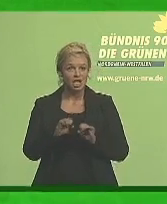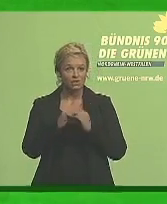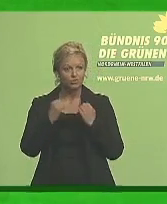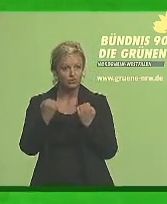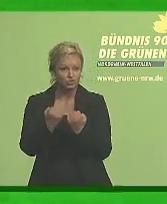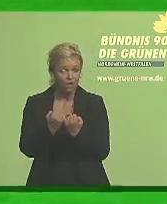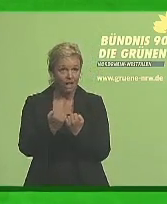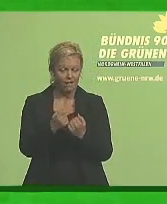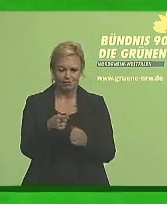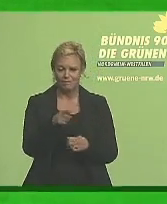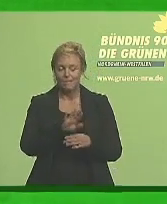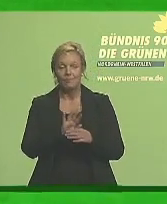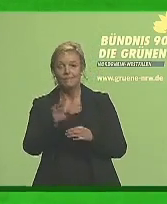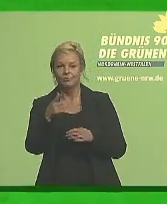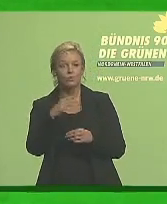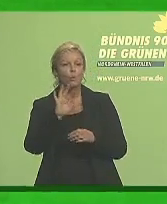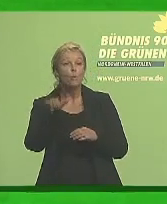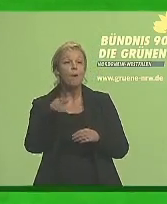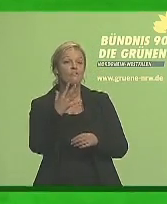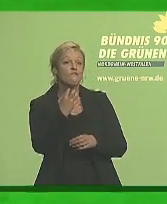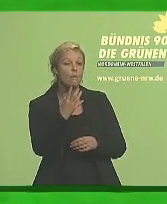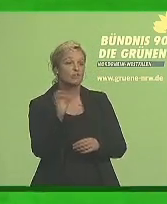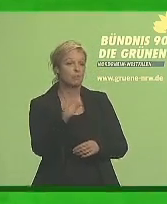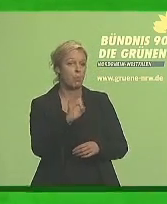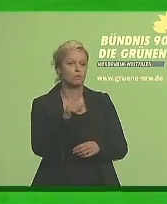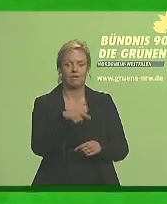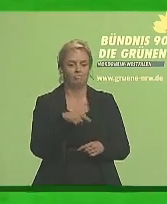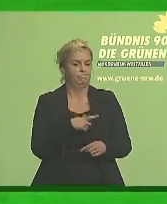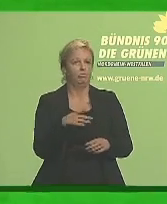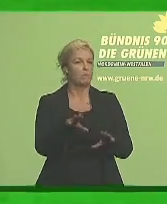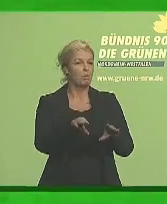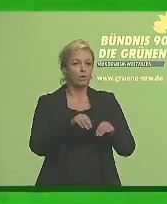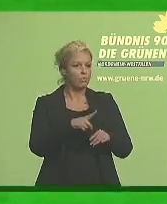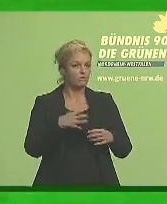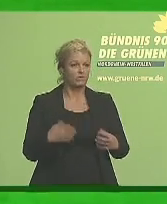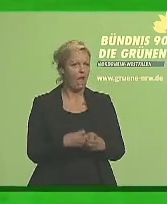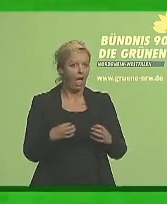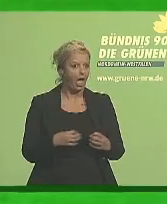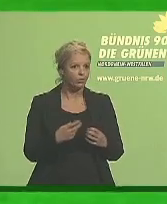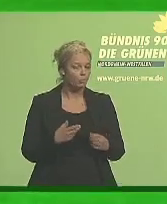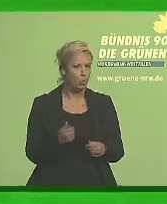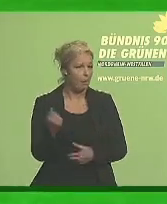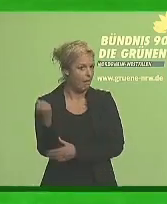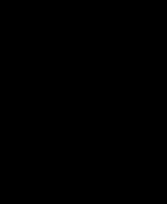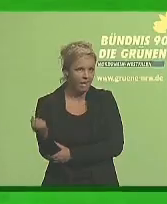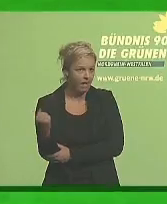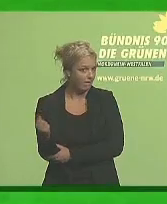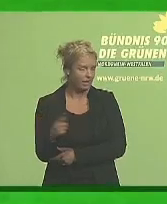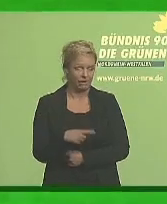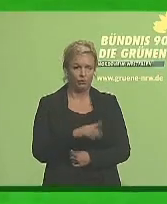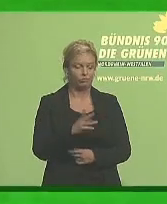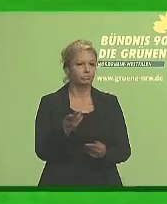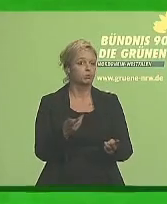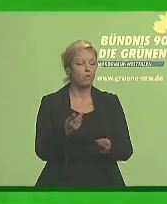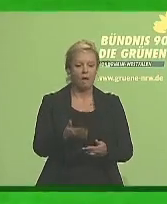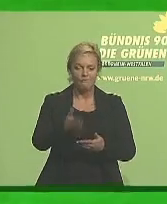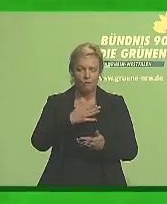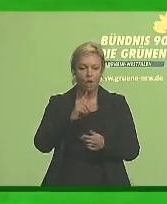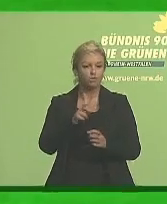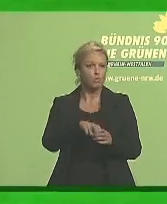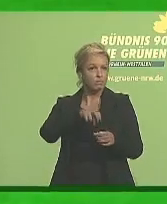entweder nie Atomkraft genutzt hat oder vor Deutschland ausgestiegen ist oder nach